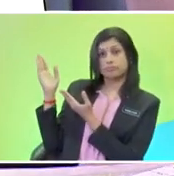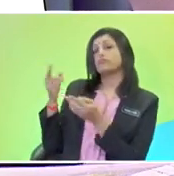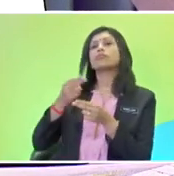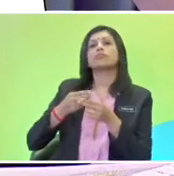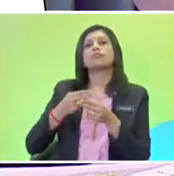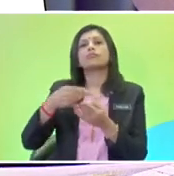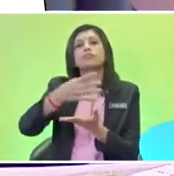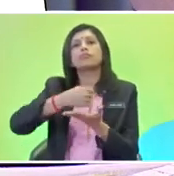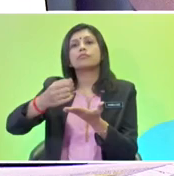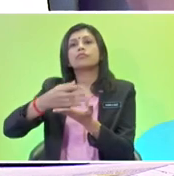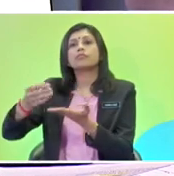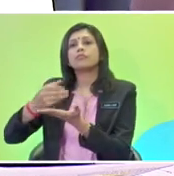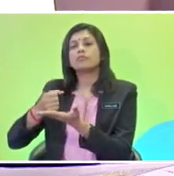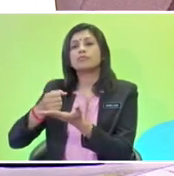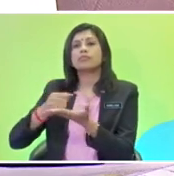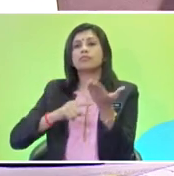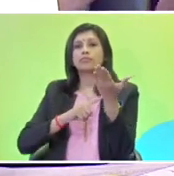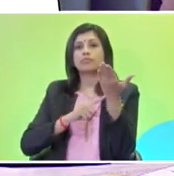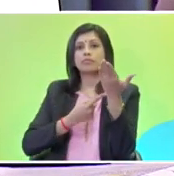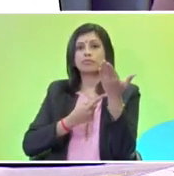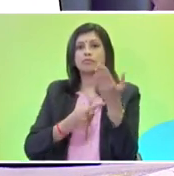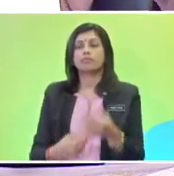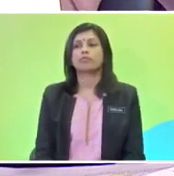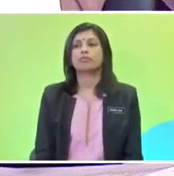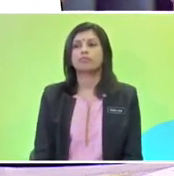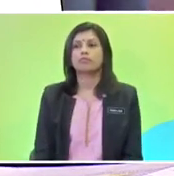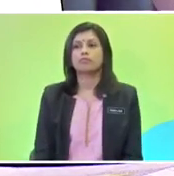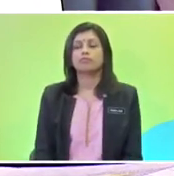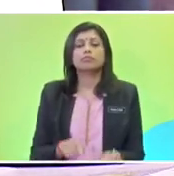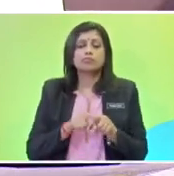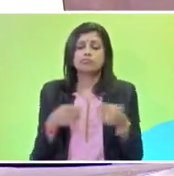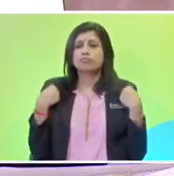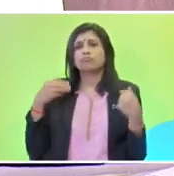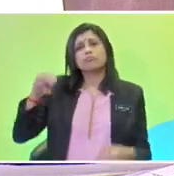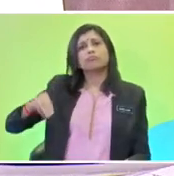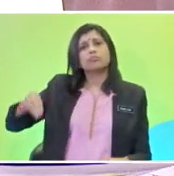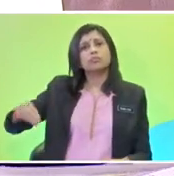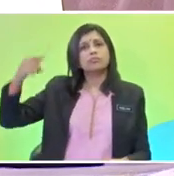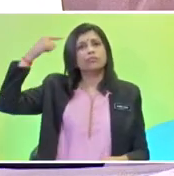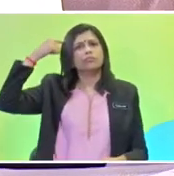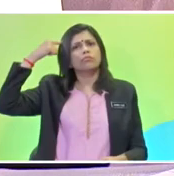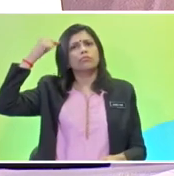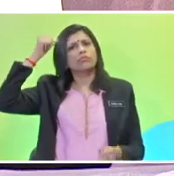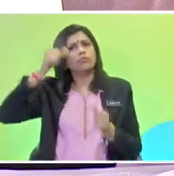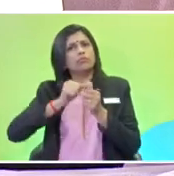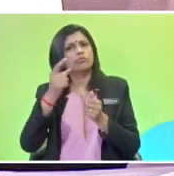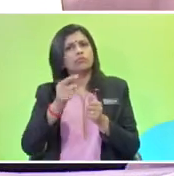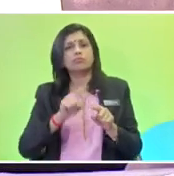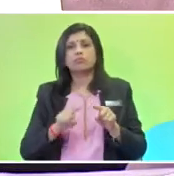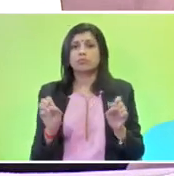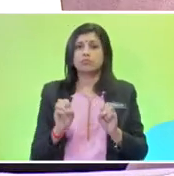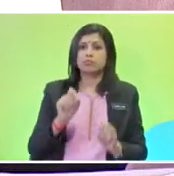mengumpul semula. Satu. Cikgu, kadang-kadang murid dia tak tulis pun kan. Dia ingat jalan kepala. Bahaya kan bahaya, cikgu? Takut betul. Lupa.